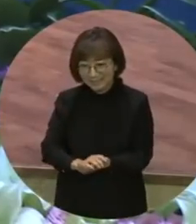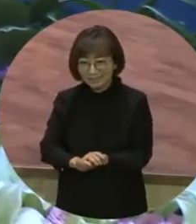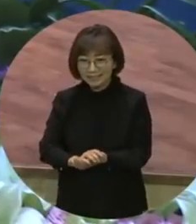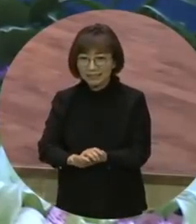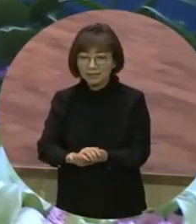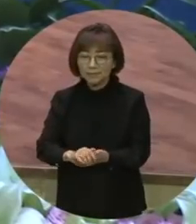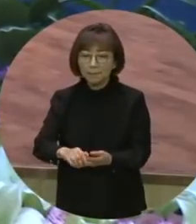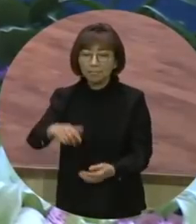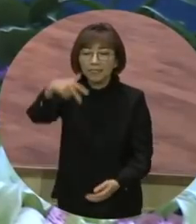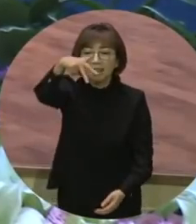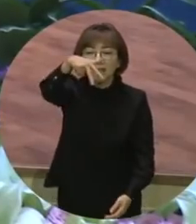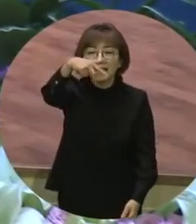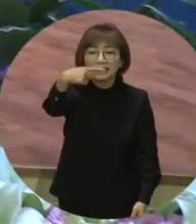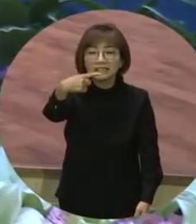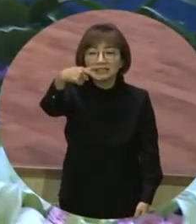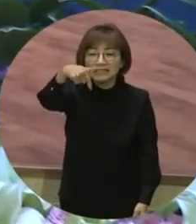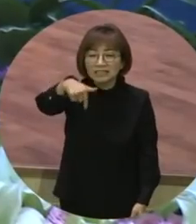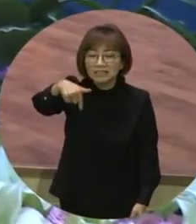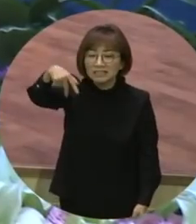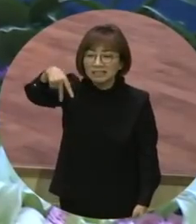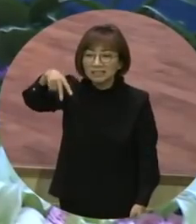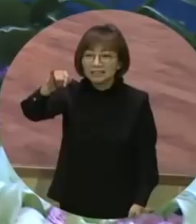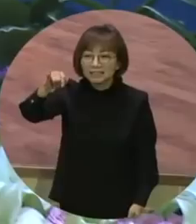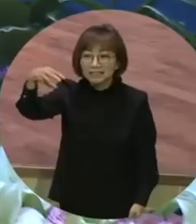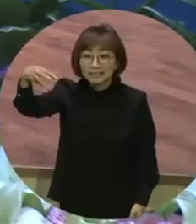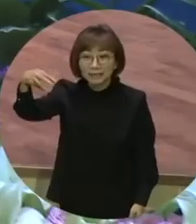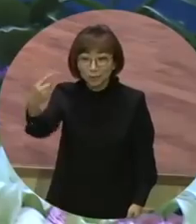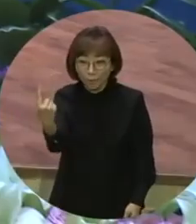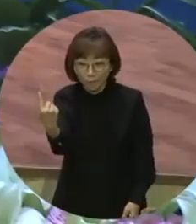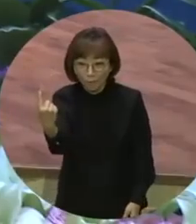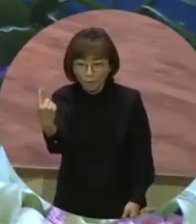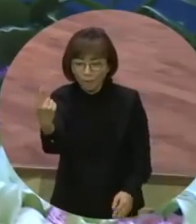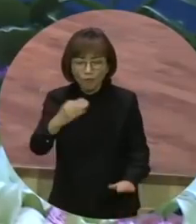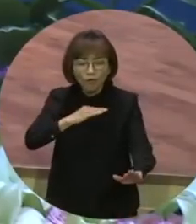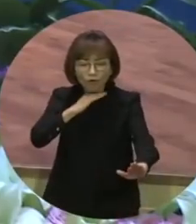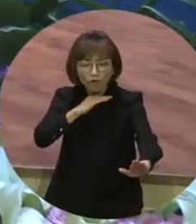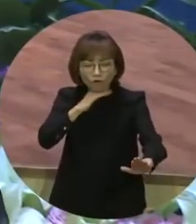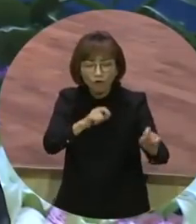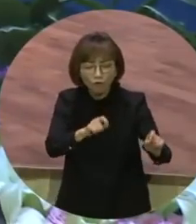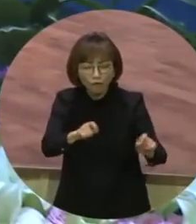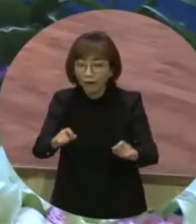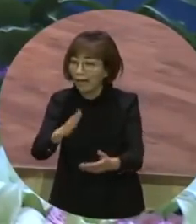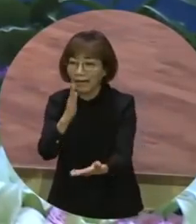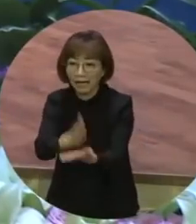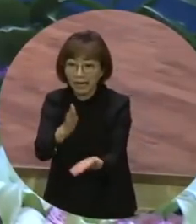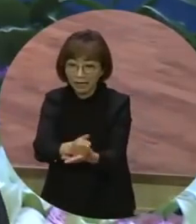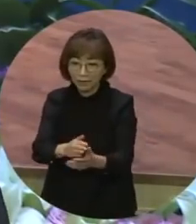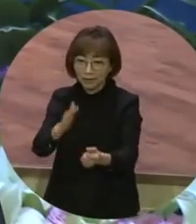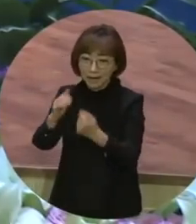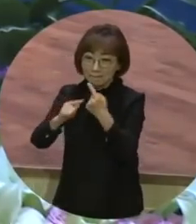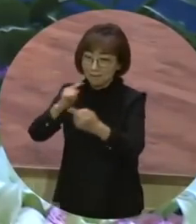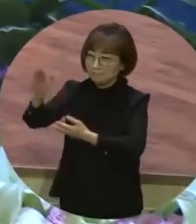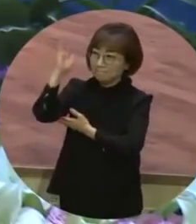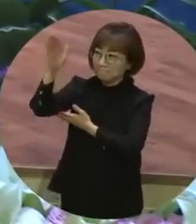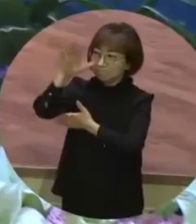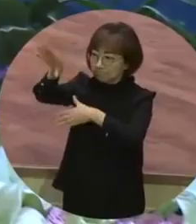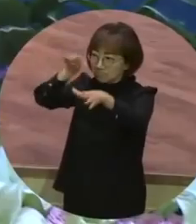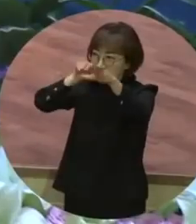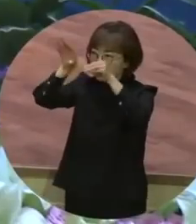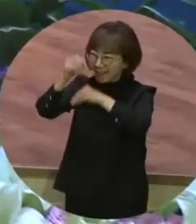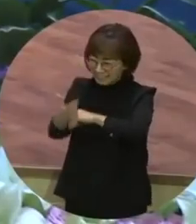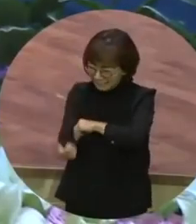저는 적시로예요, 적시로. 저는 그래 살아왔어요. 말씀이 선포되면 어떻게 해요?